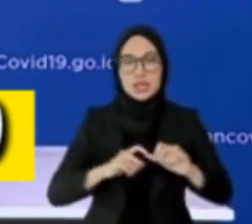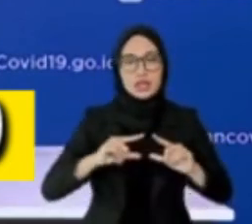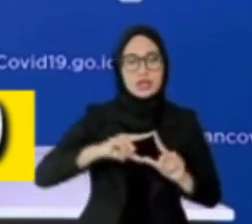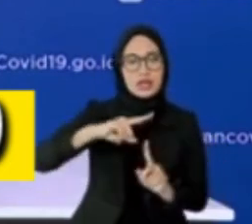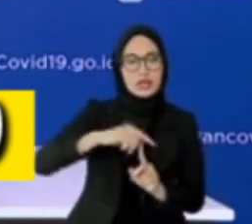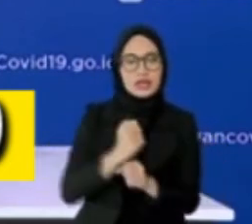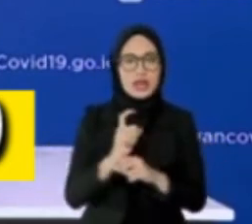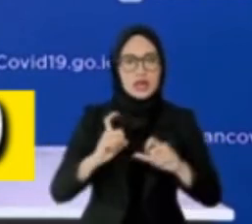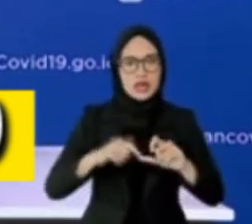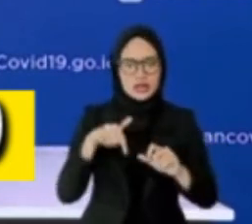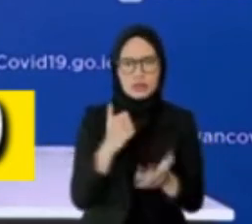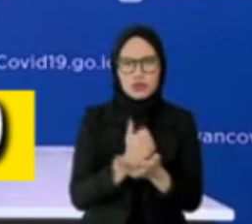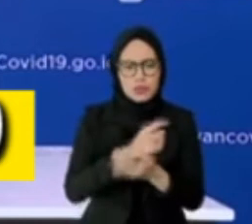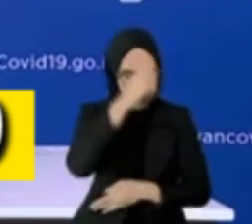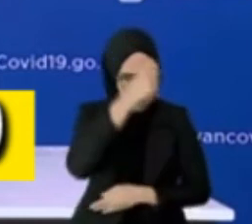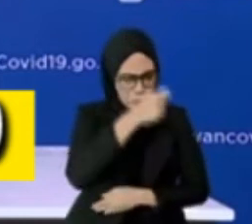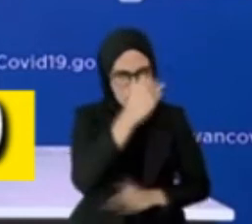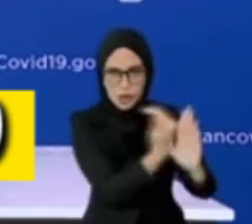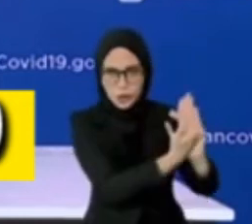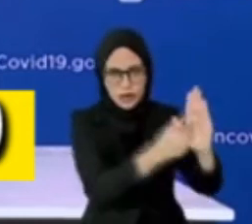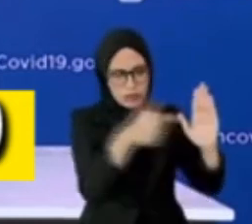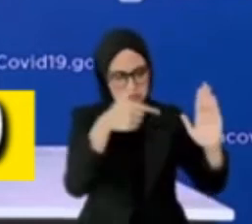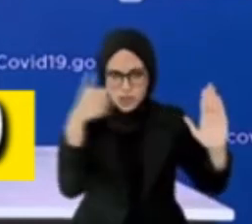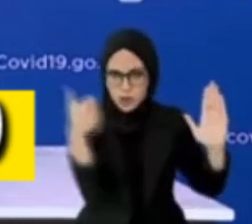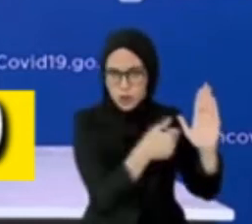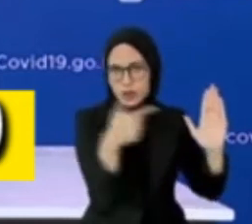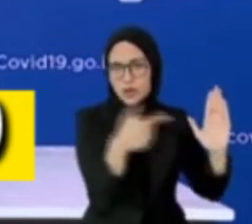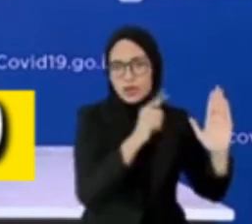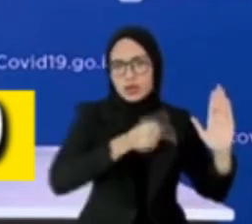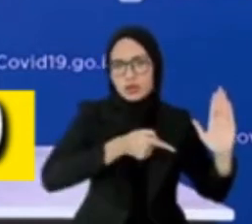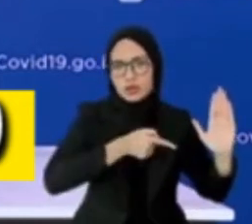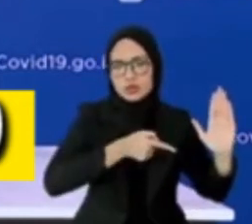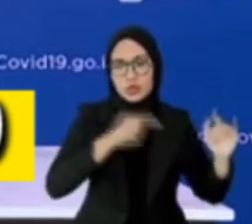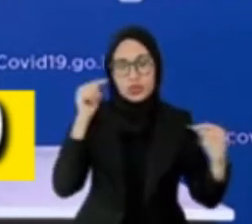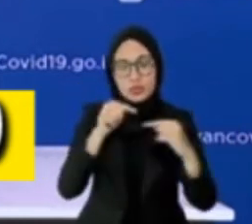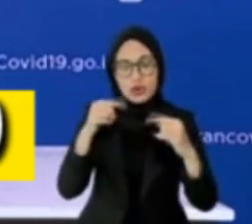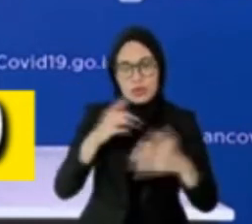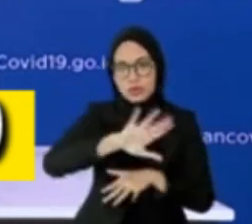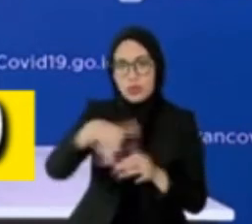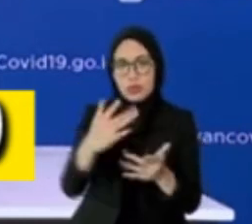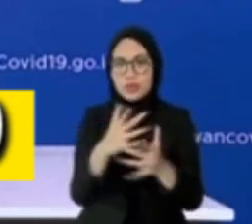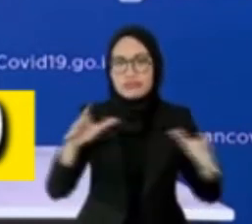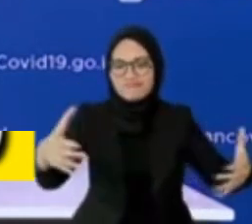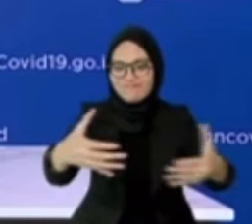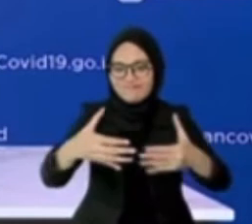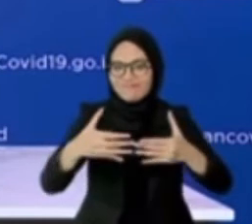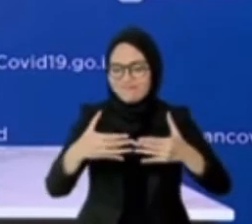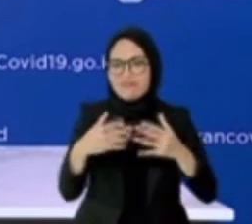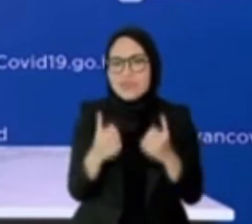tinggi penerapan aturan yang berlaku dan menegakkan kedisiplinan untuk melindungi keselamatan masyarakat